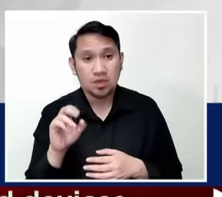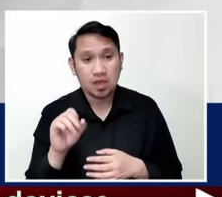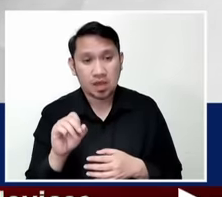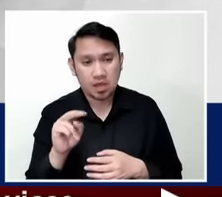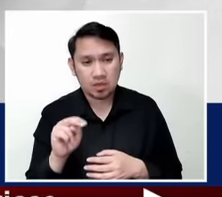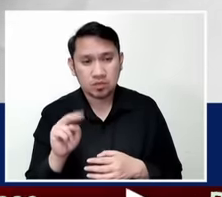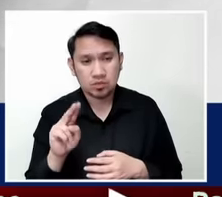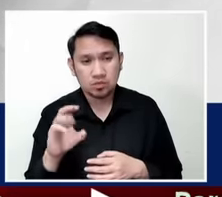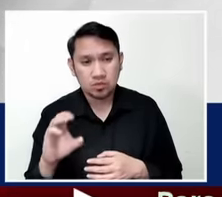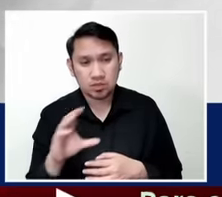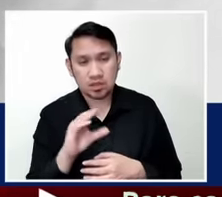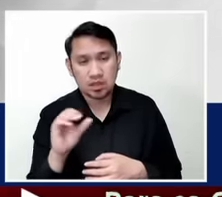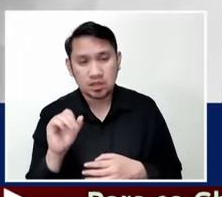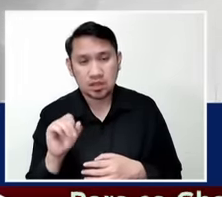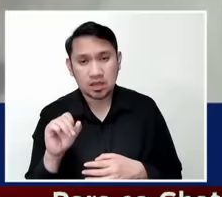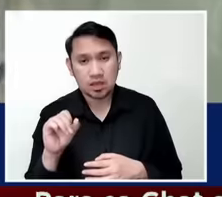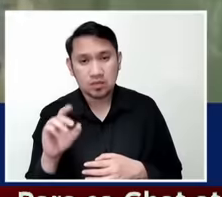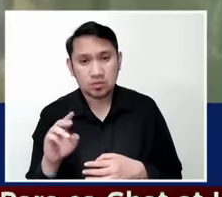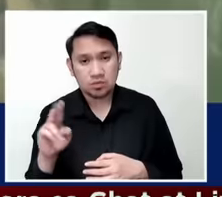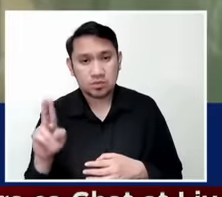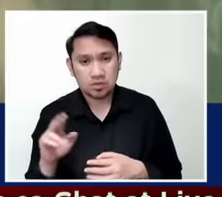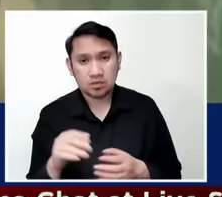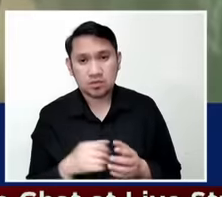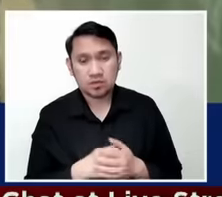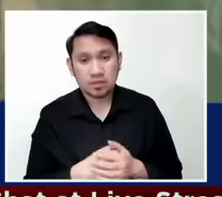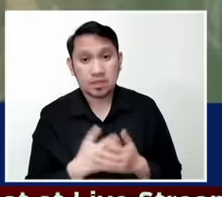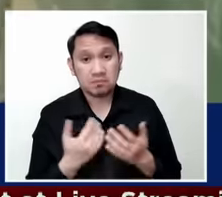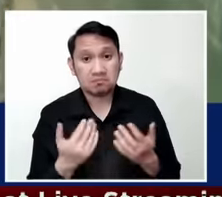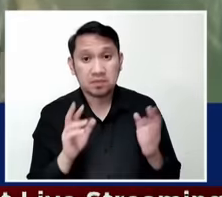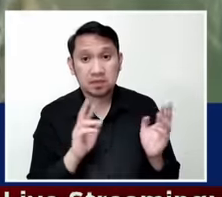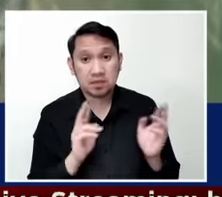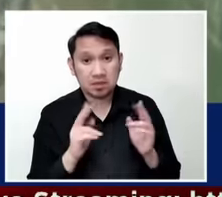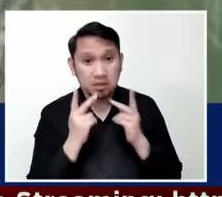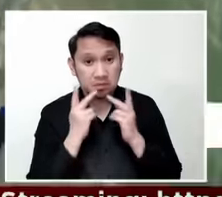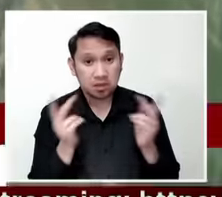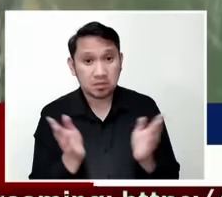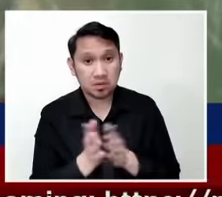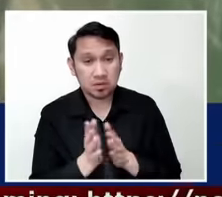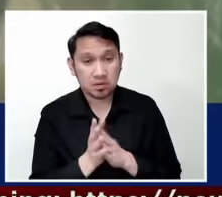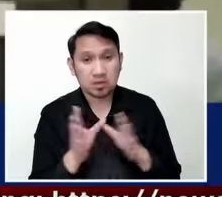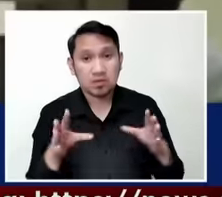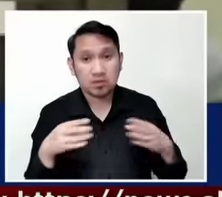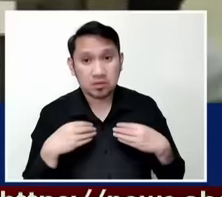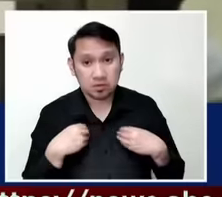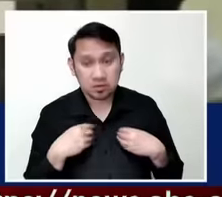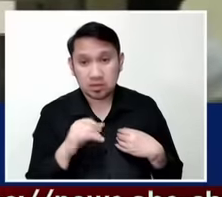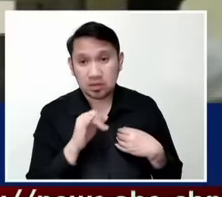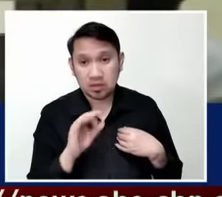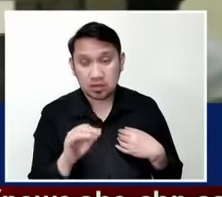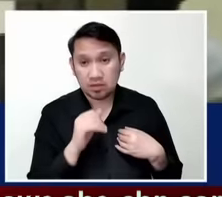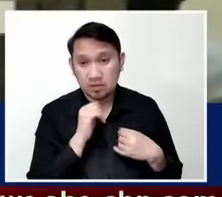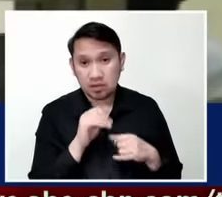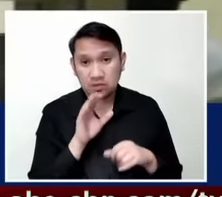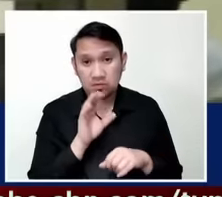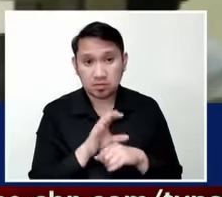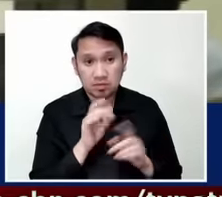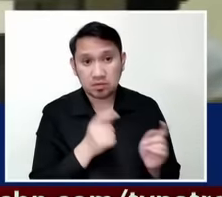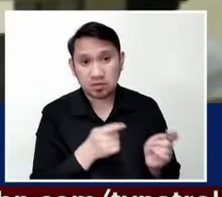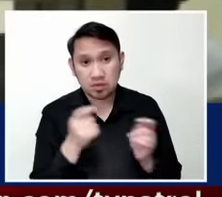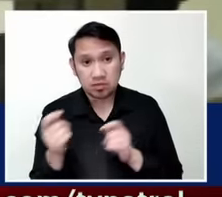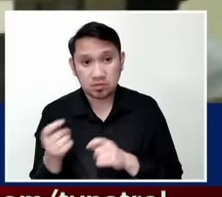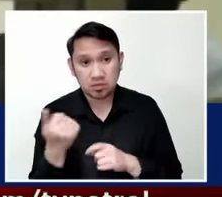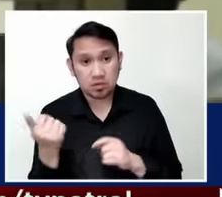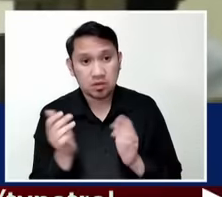na benepisyaryo ng voucher program. Handa ang mga public school na tanggapin sila sakaling pilitin silang lumipat ng